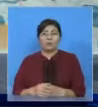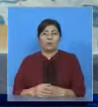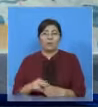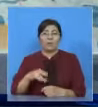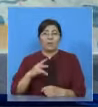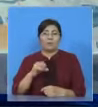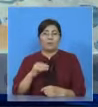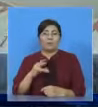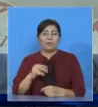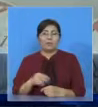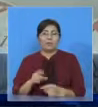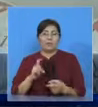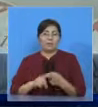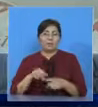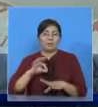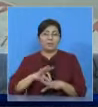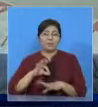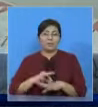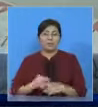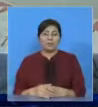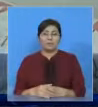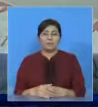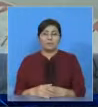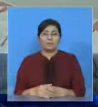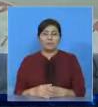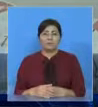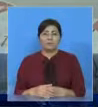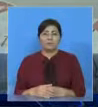пневмония диагнозы қойылды. Гүлсезім Әбдіжәлел, Аманжол Айтмағанбетов, Ақтөбе телеарнасы.